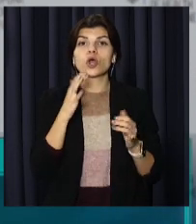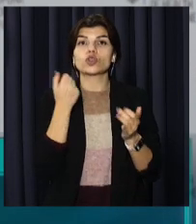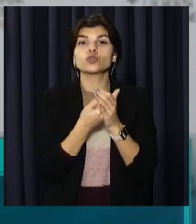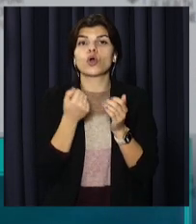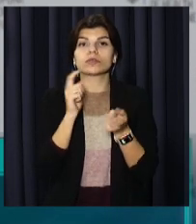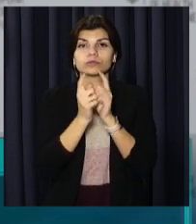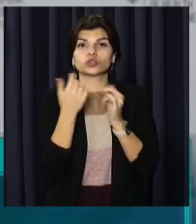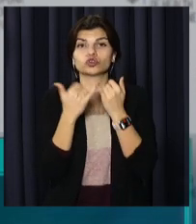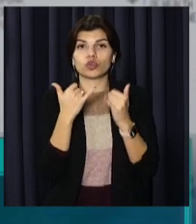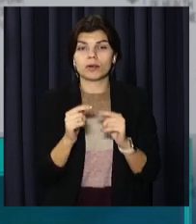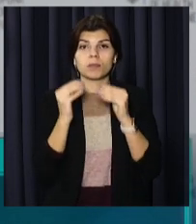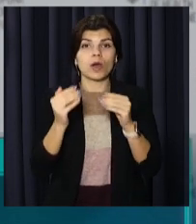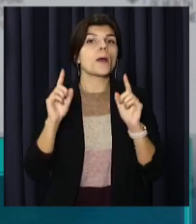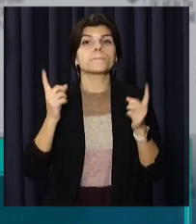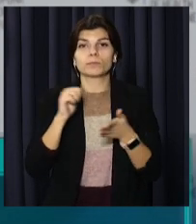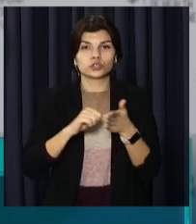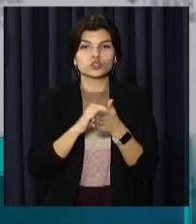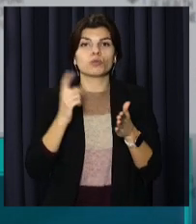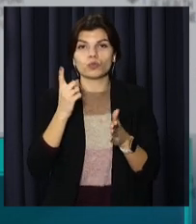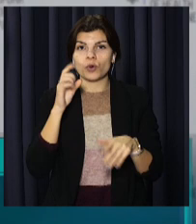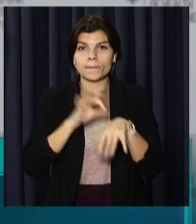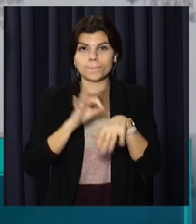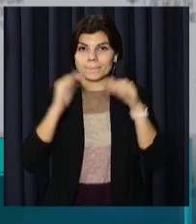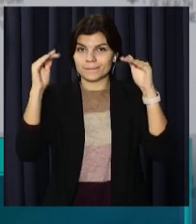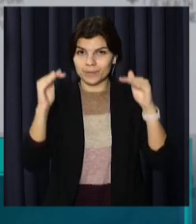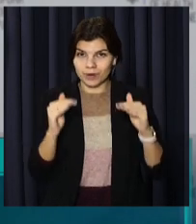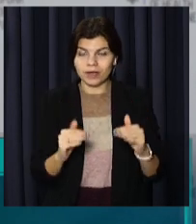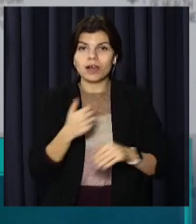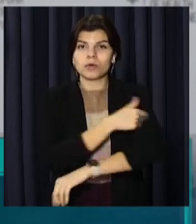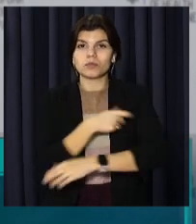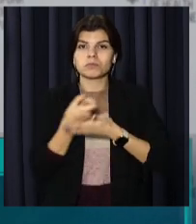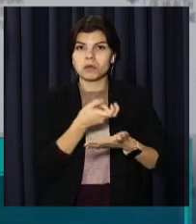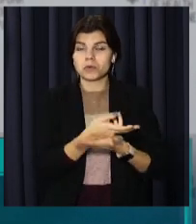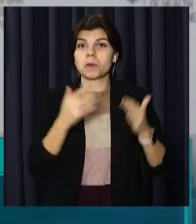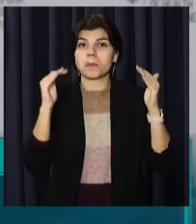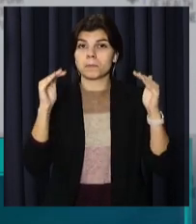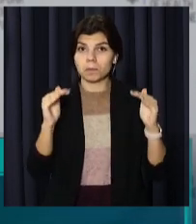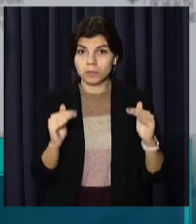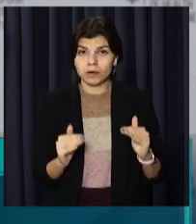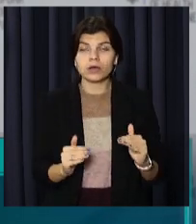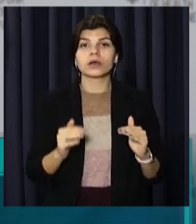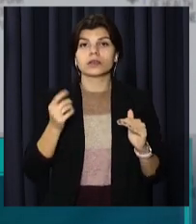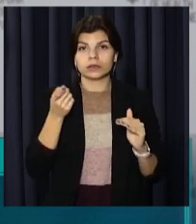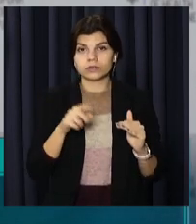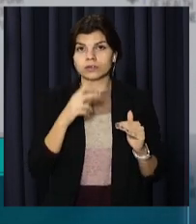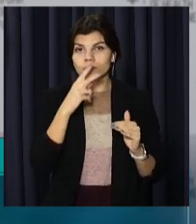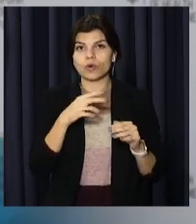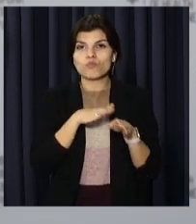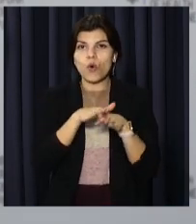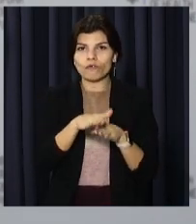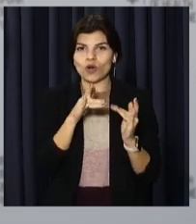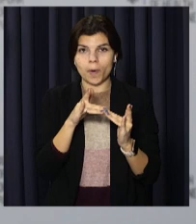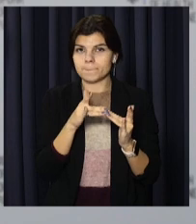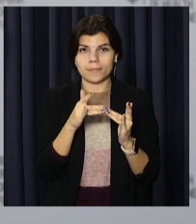списку, зменшились показники захворюваності, впала динаміка госпіталізації і, відповідно, заповненість ліжок.